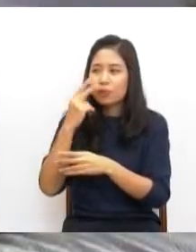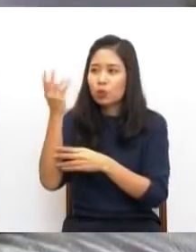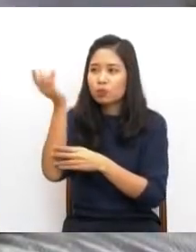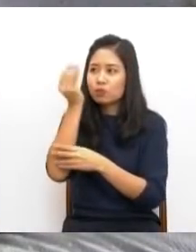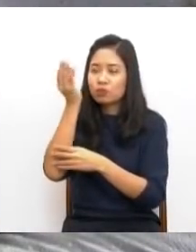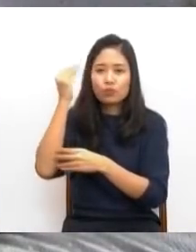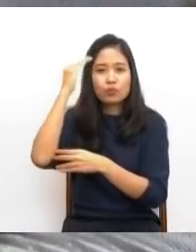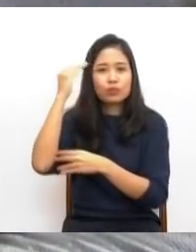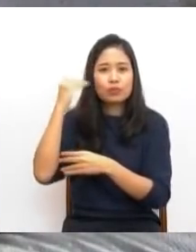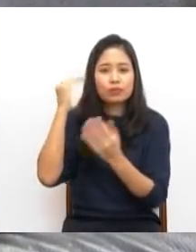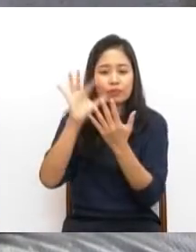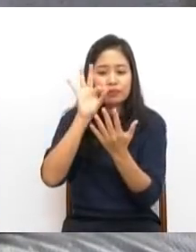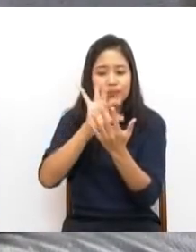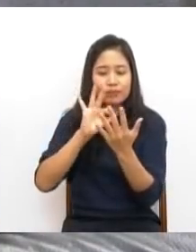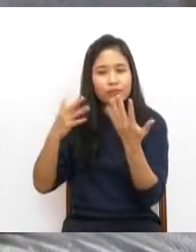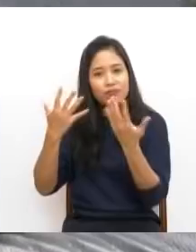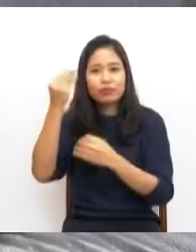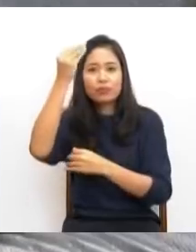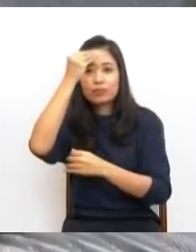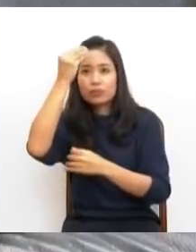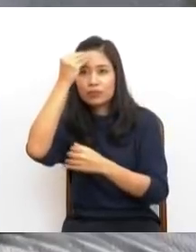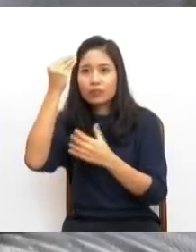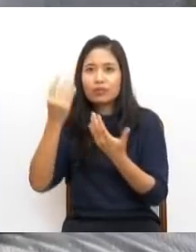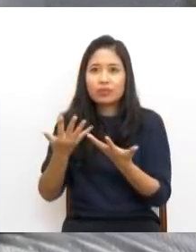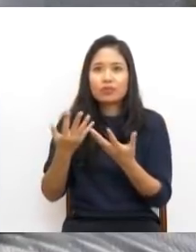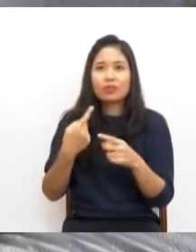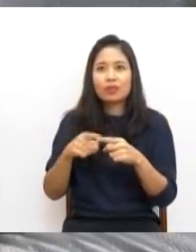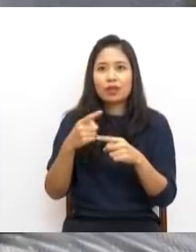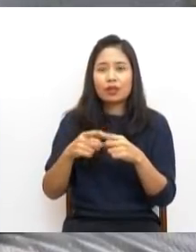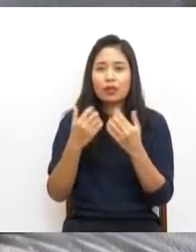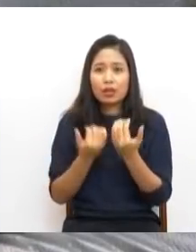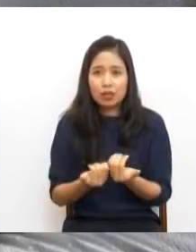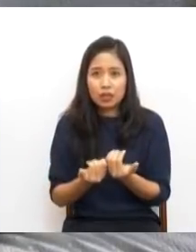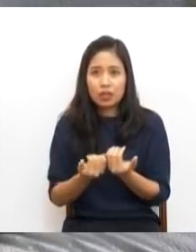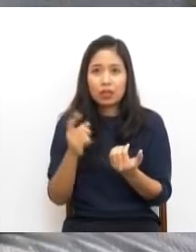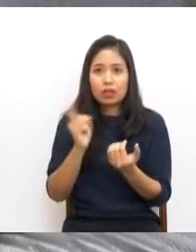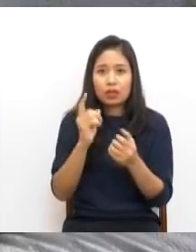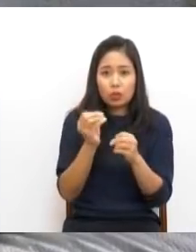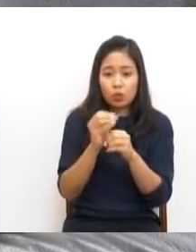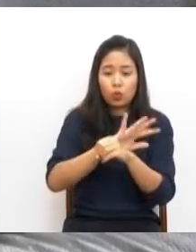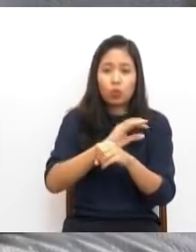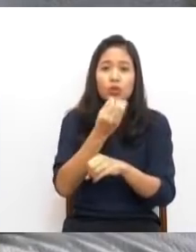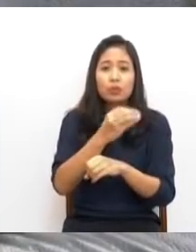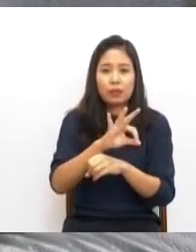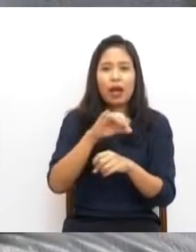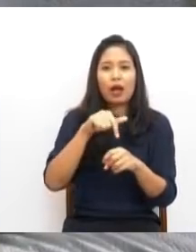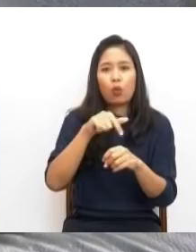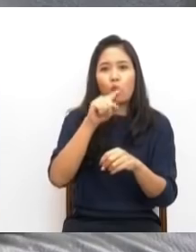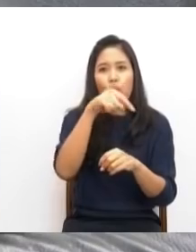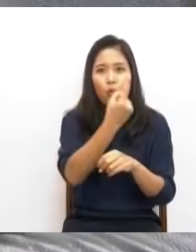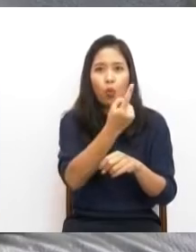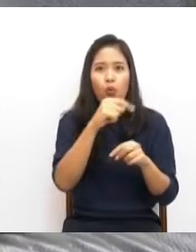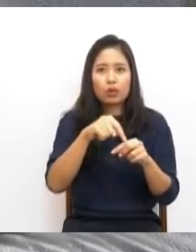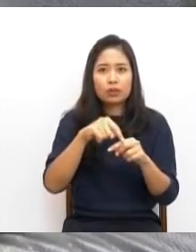ามีความตั้งใจจะไปประเทศญี่ปุ่น ค่ะ เสียดายใช่แต่ว่าบังเอิญว่าเกิดสถานการณ์ขึ้นมาซะก่อนนะคะเราก็เลยแต่ว่